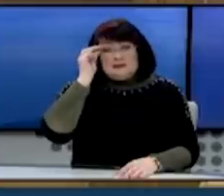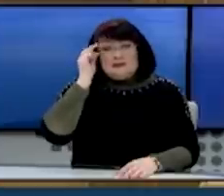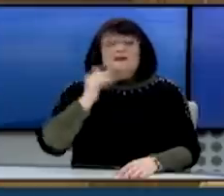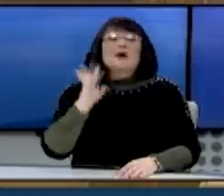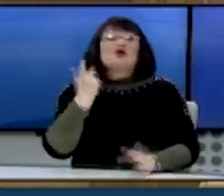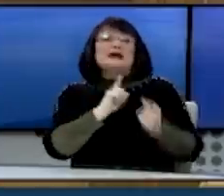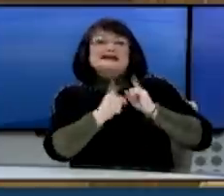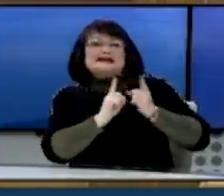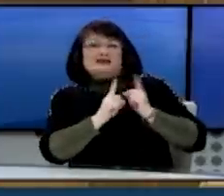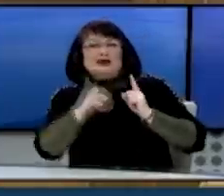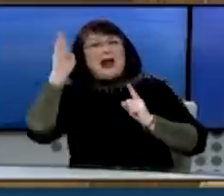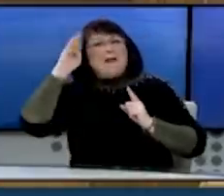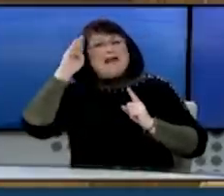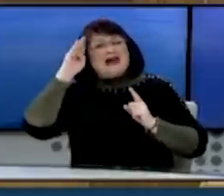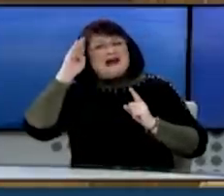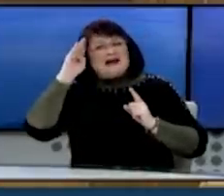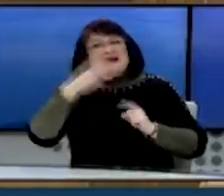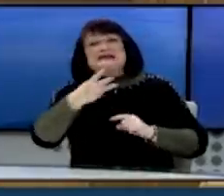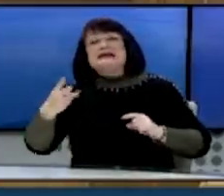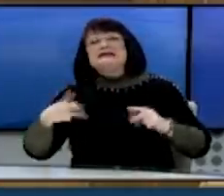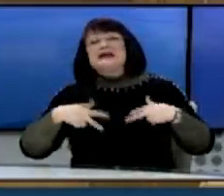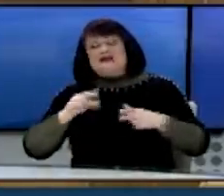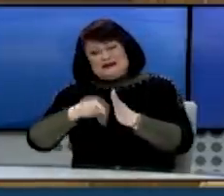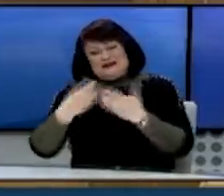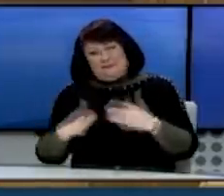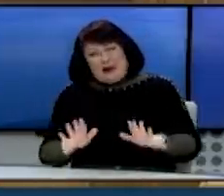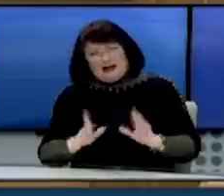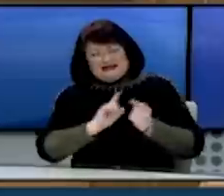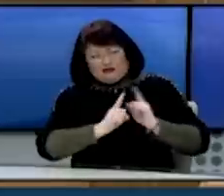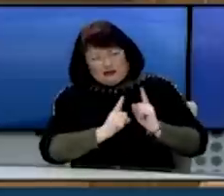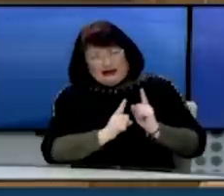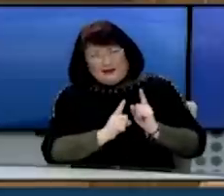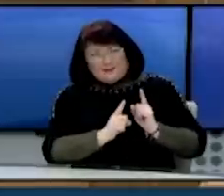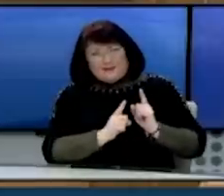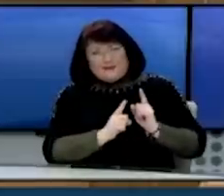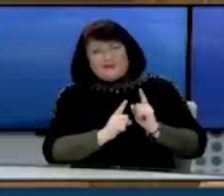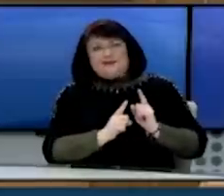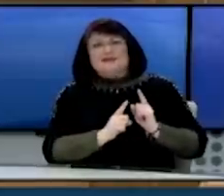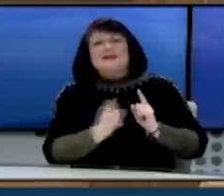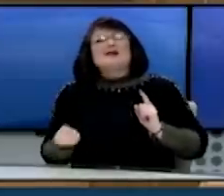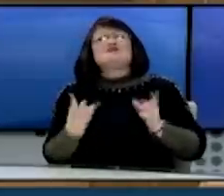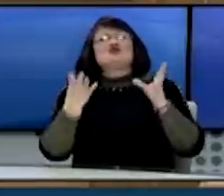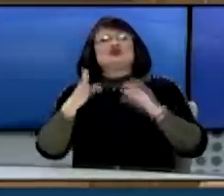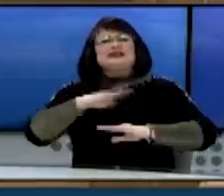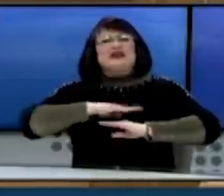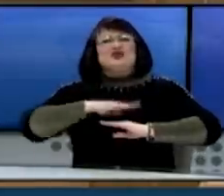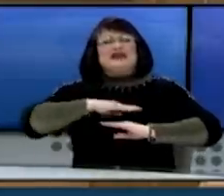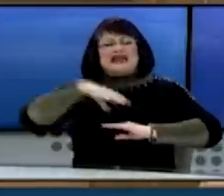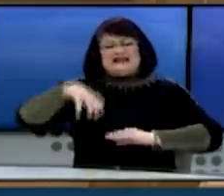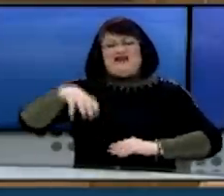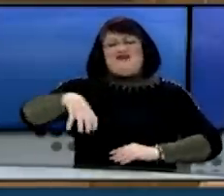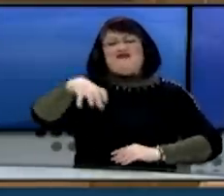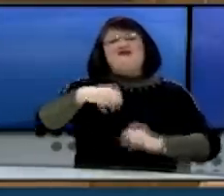η συμφωνία με τη ΣΥΠΑ από την κυβέρνηση του ΣΥΡΙΖΑ τότε για τις νέες αμερικάνικες στρατιωτικές βάσεις στη